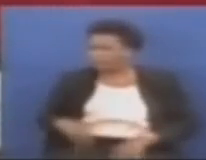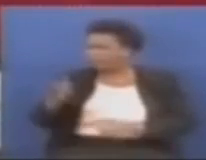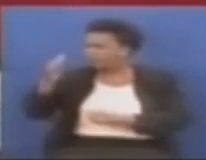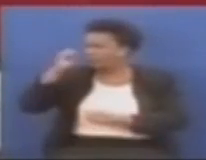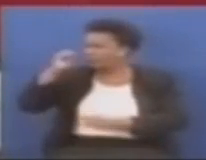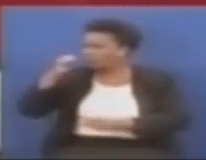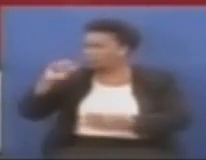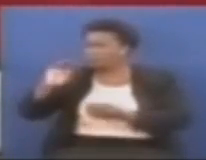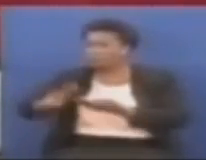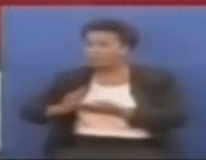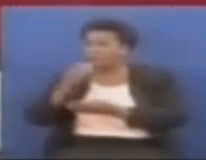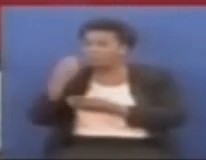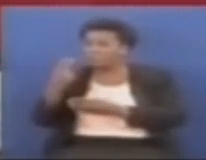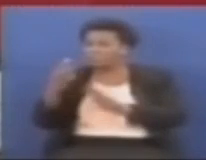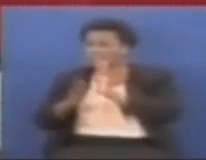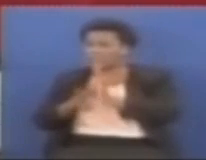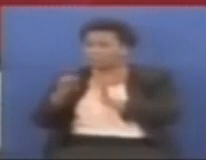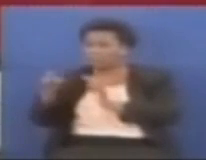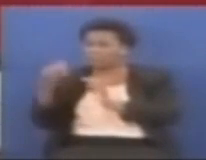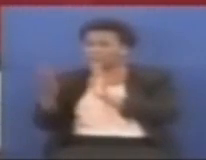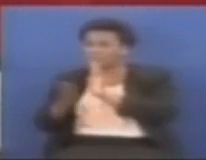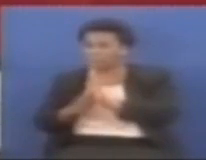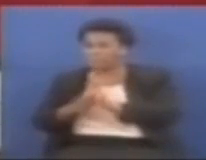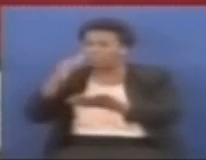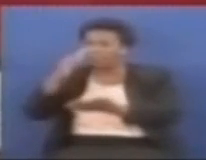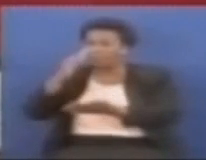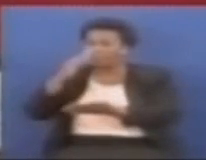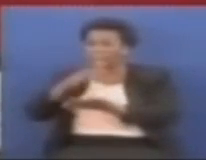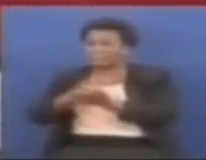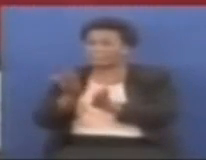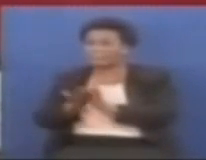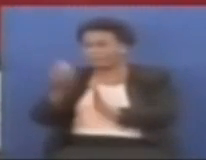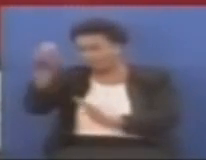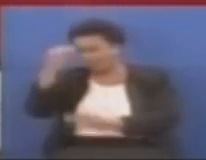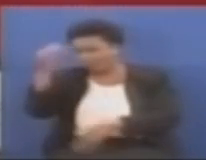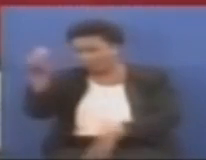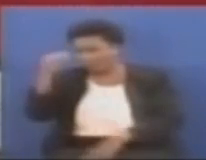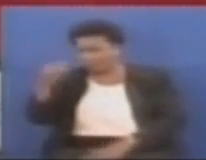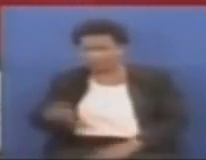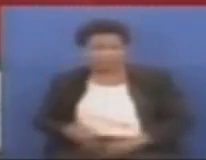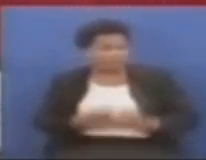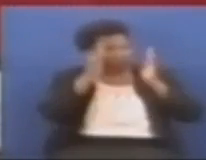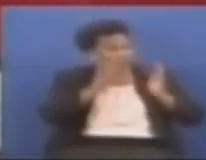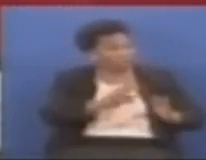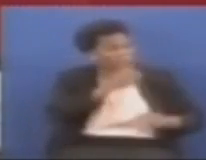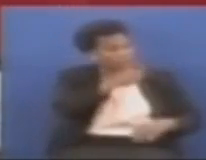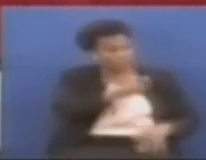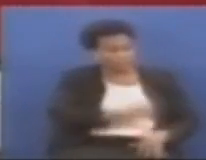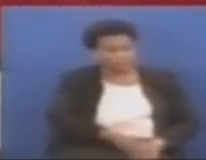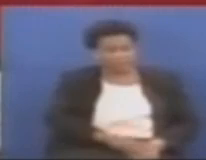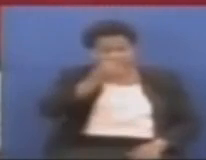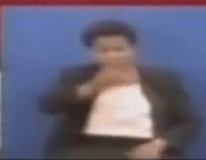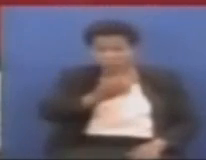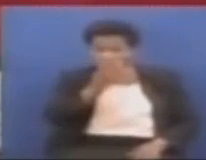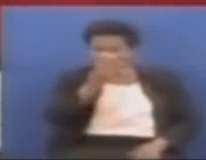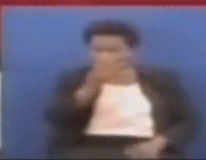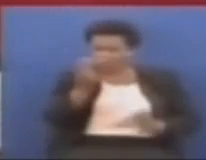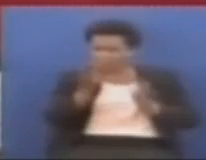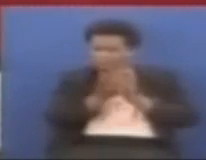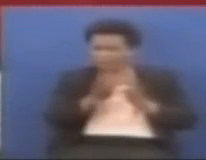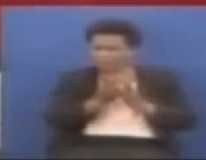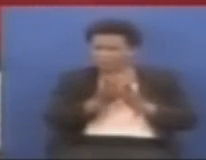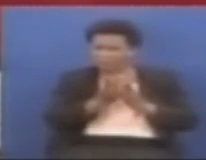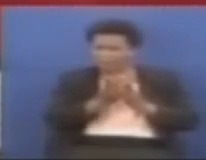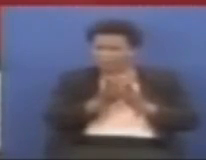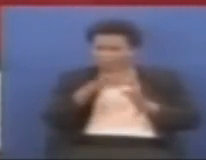bilioni 29.9 kwa ajili ya sekta ya elimu. Lakini Mheshimiwa Spika, naomba nikuhakikishie kwamba mwezi wa nne hapa katikati tumetenga tena